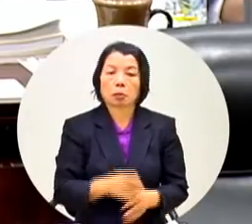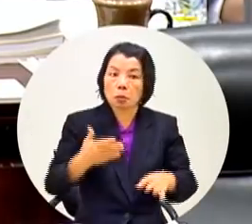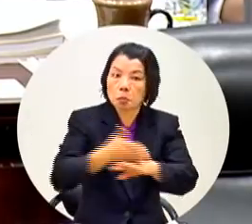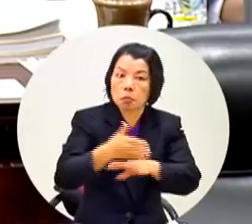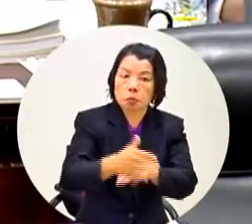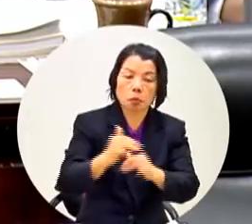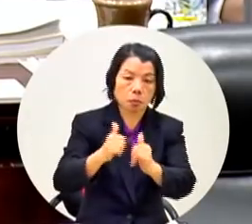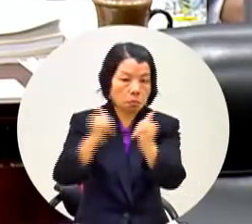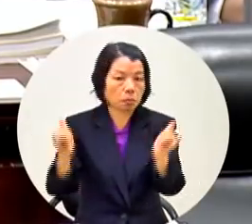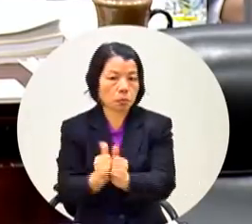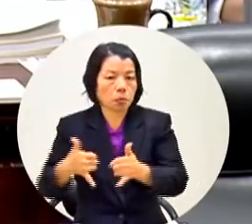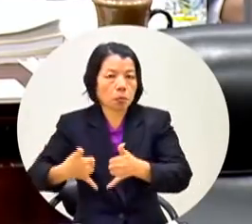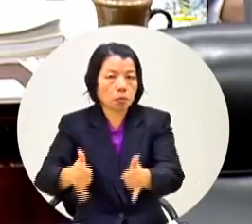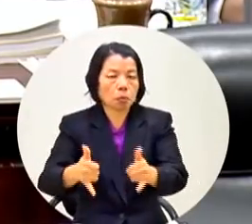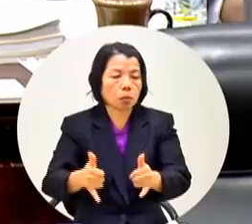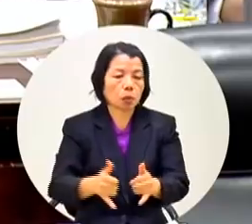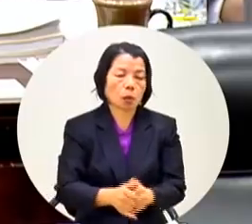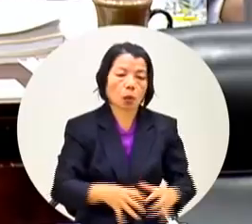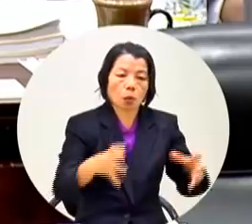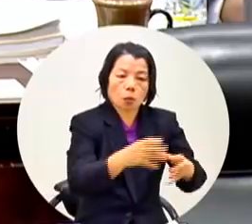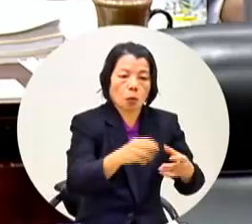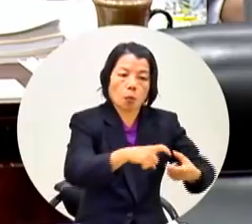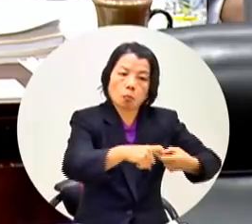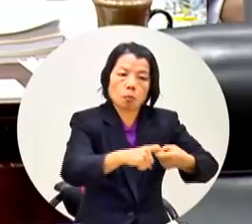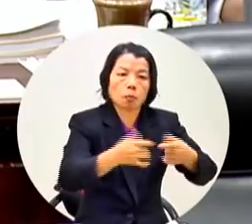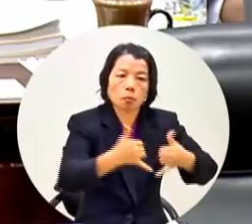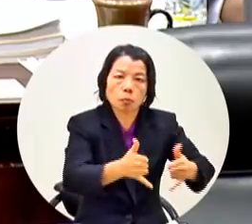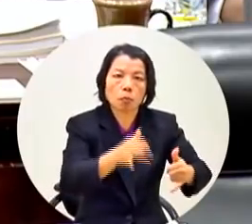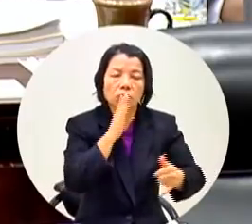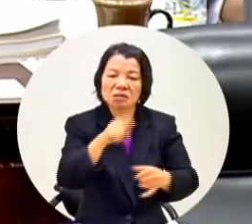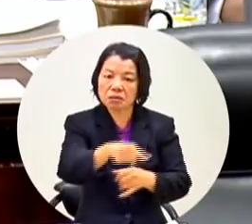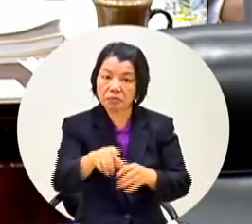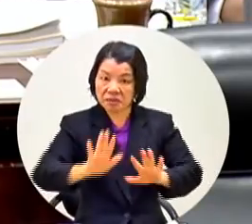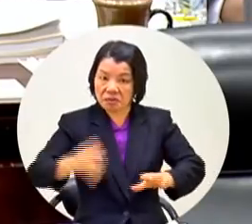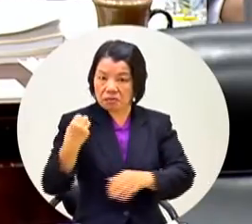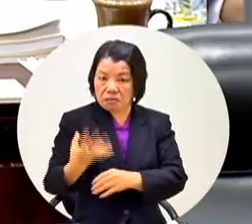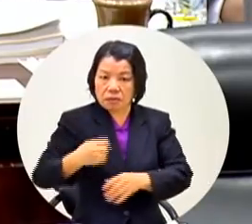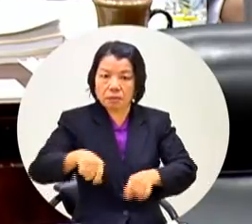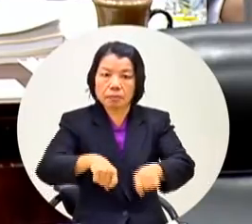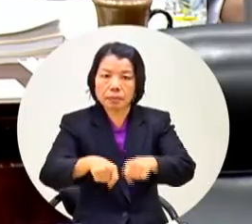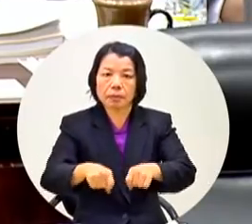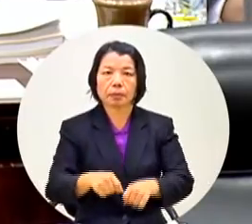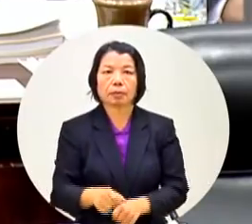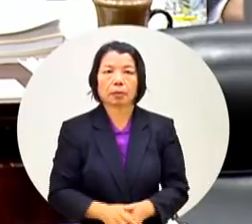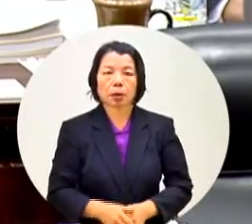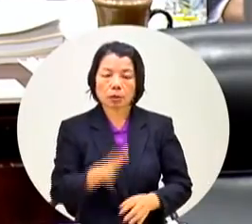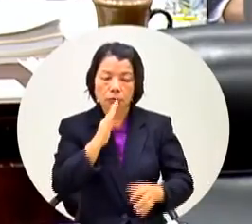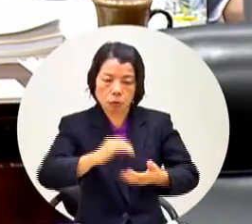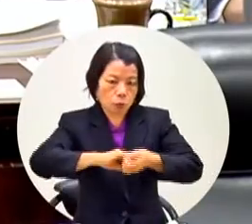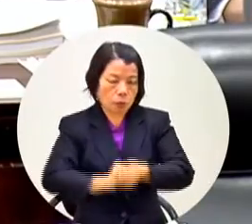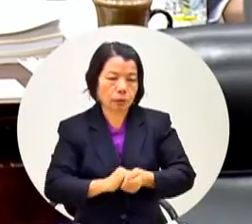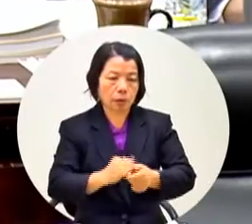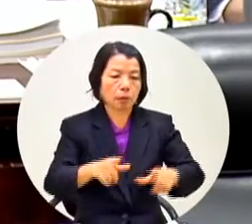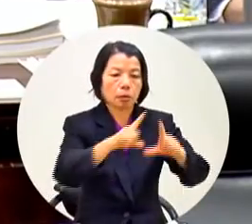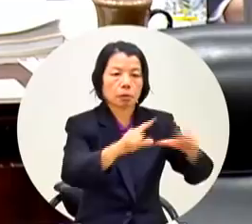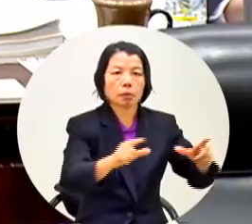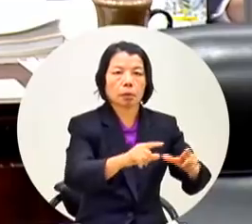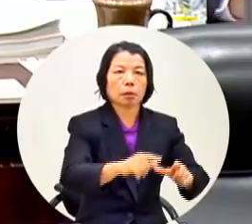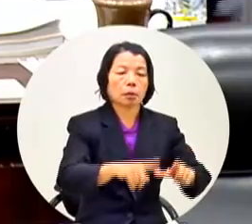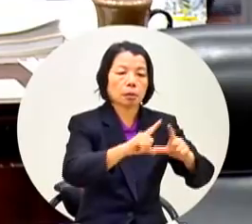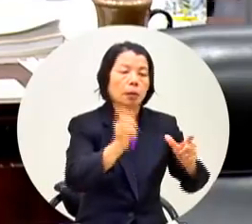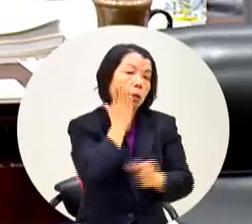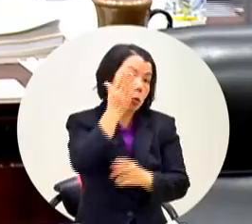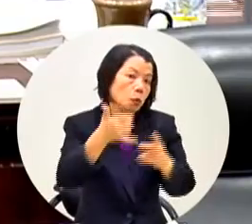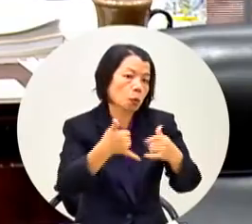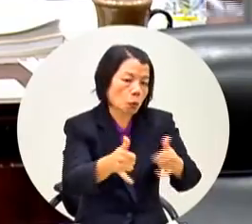是你们现在的其中一个副案吗？还是你们已经决定了要把大顺路、美术馆这一些争议路段要取消，要以这个替代路线来